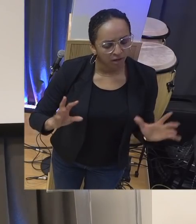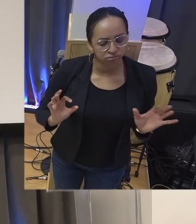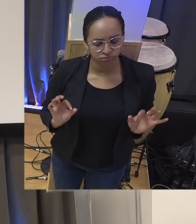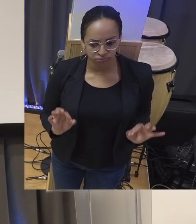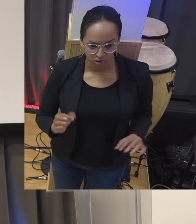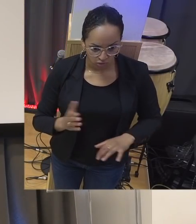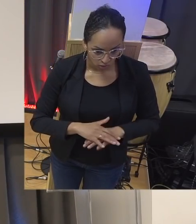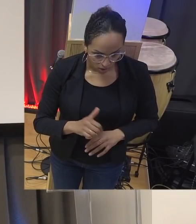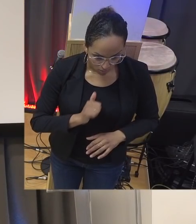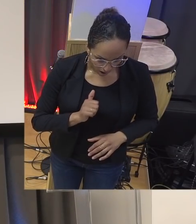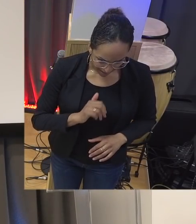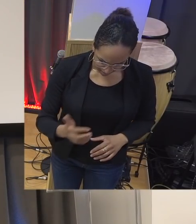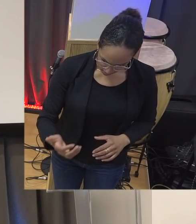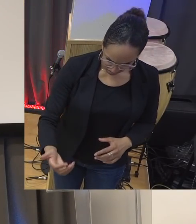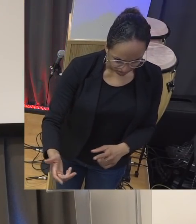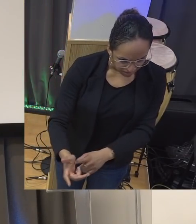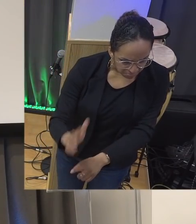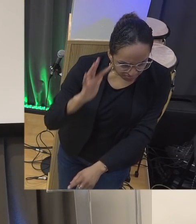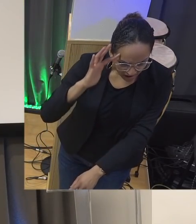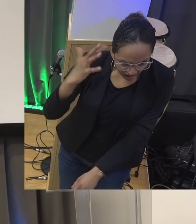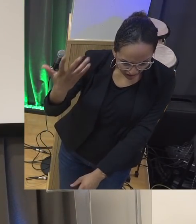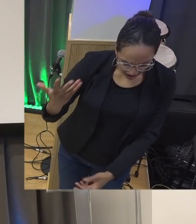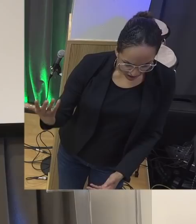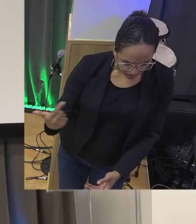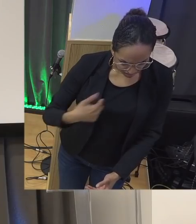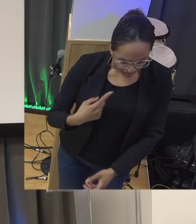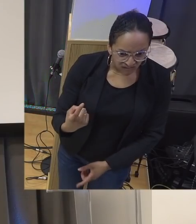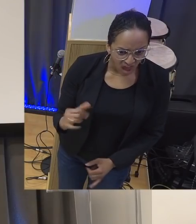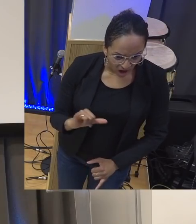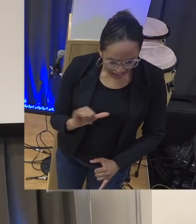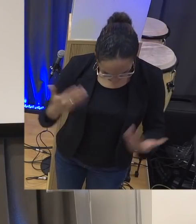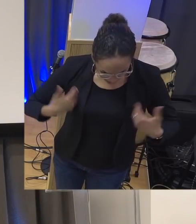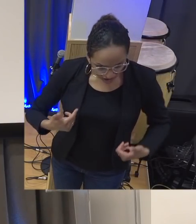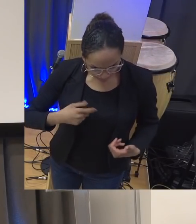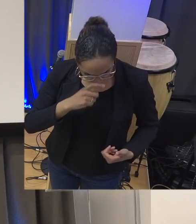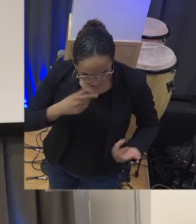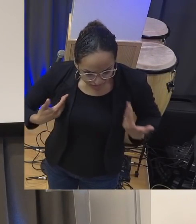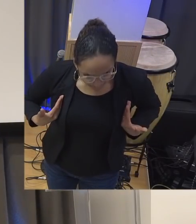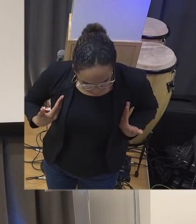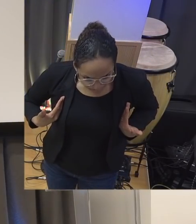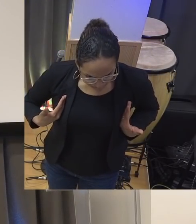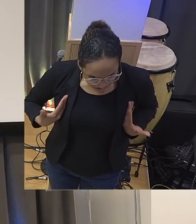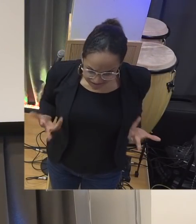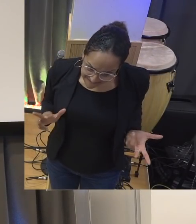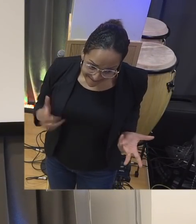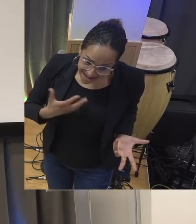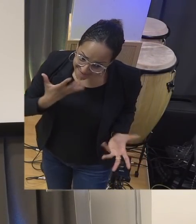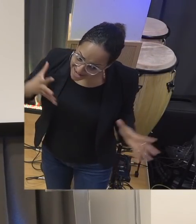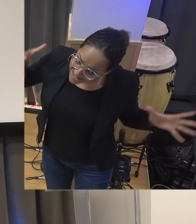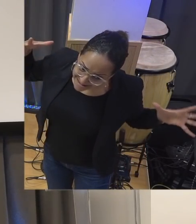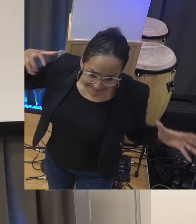Mais il me parle comme ça à moi. Mais il ne sait pas de quel quartier je suis, moi. Mon poing peut sortir du téléphone, je l'attrape à la